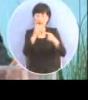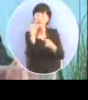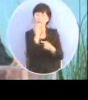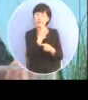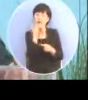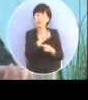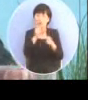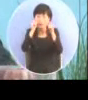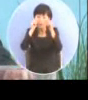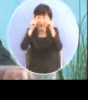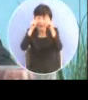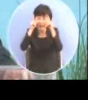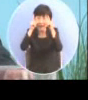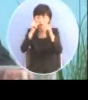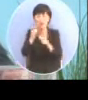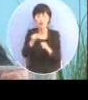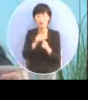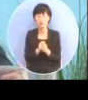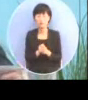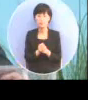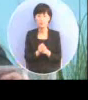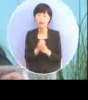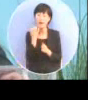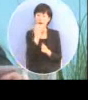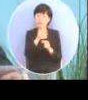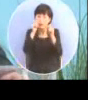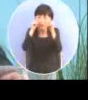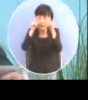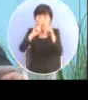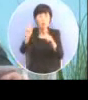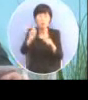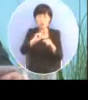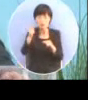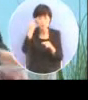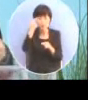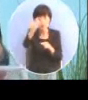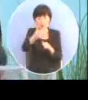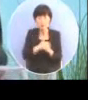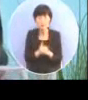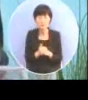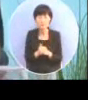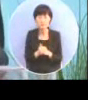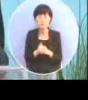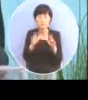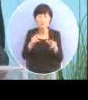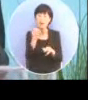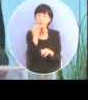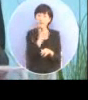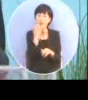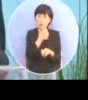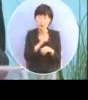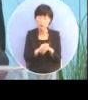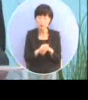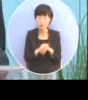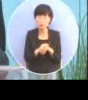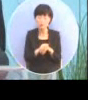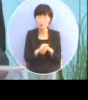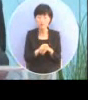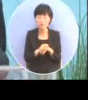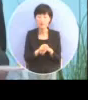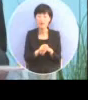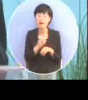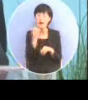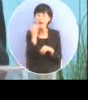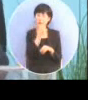아, điều thứ nhất mà Peter đã hiểu ra. Pedro가 어떻게 깨달았습니까? Peter đã hiểu ra điều gì đây? Pedro는 지금 어떤 면에서는